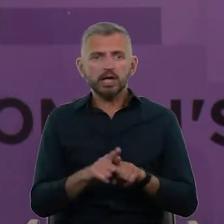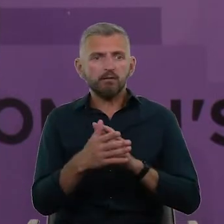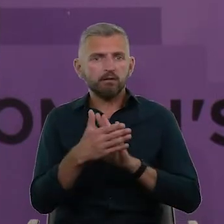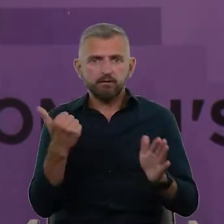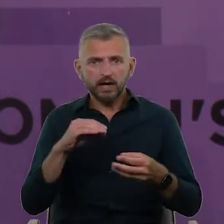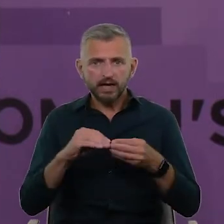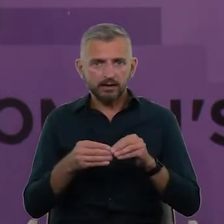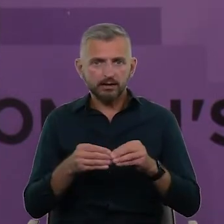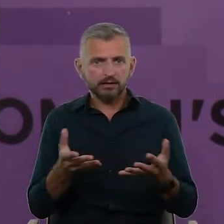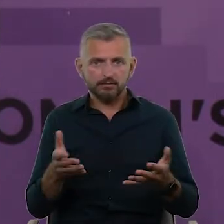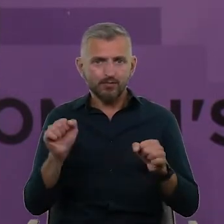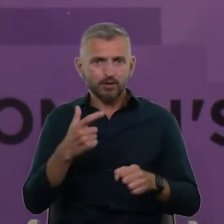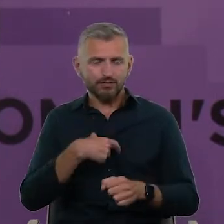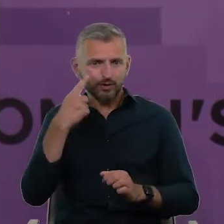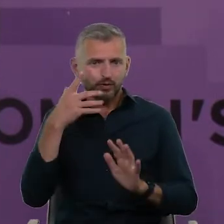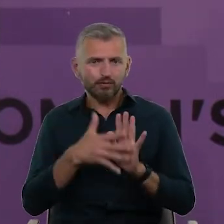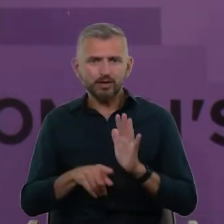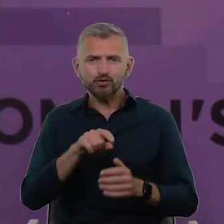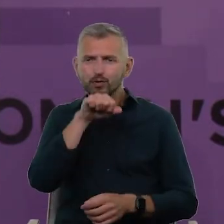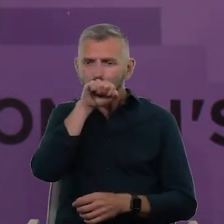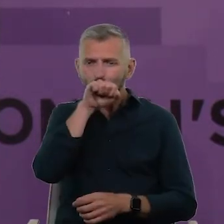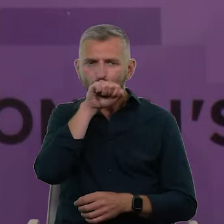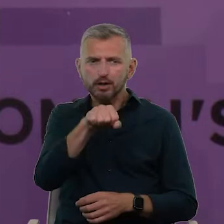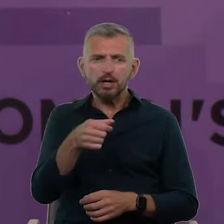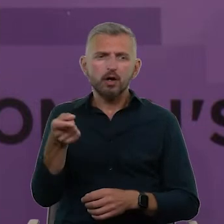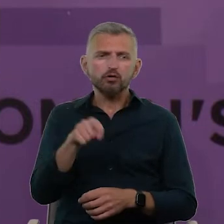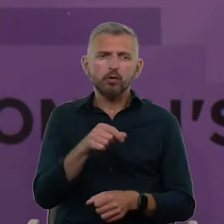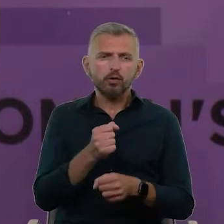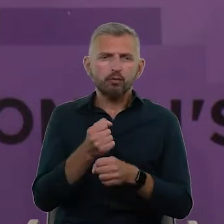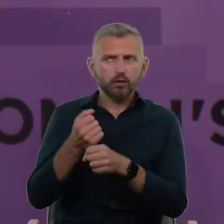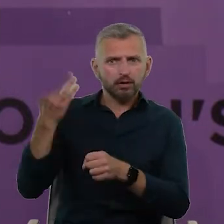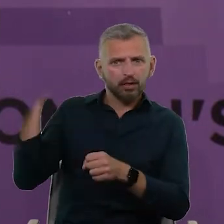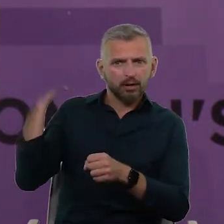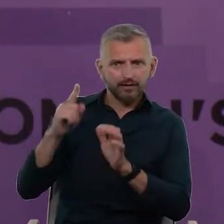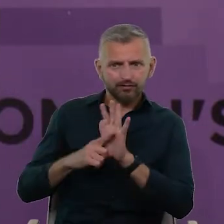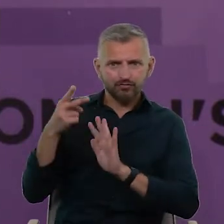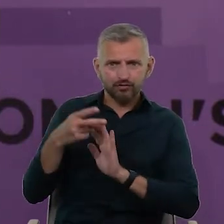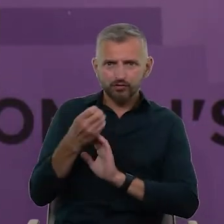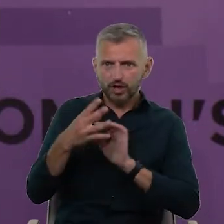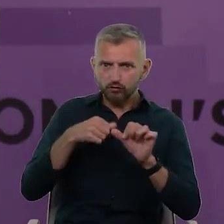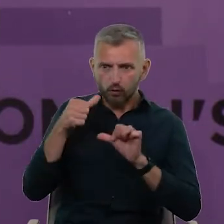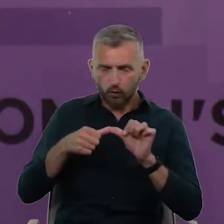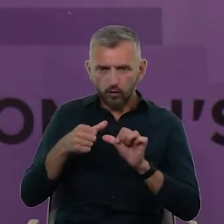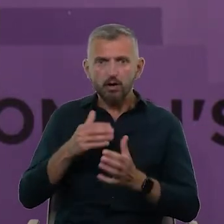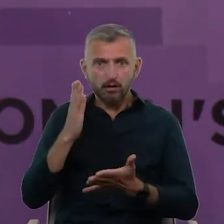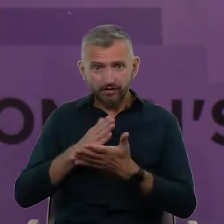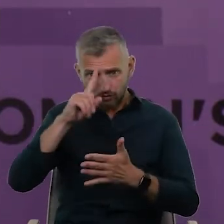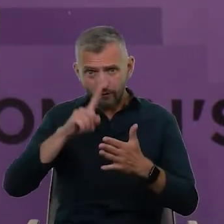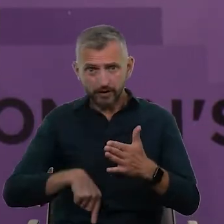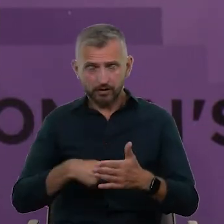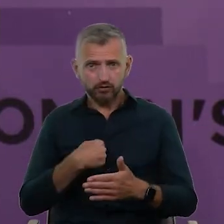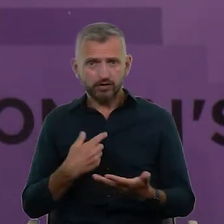ну, можна собі зрозуміти, що завдяки той роботі, яка була з 2014 року, є довіра. Довіра до